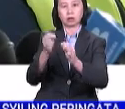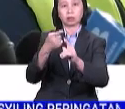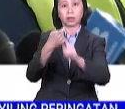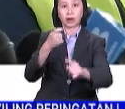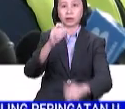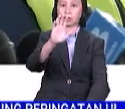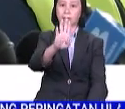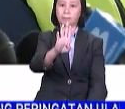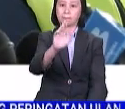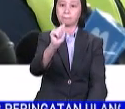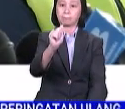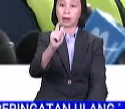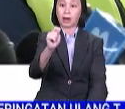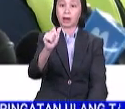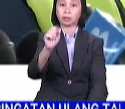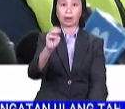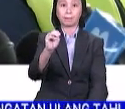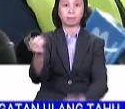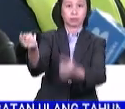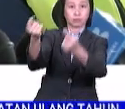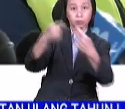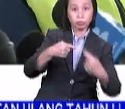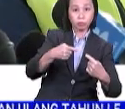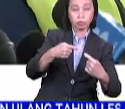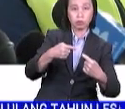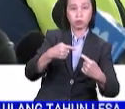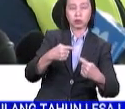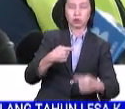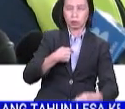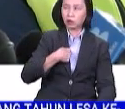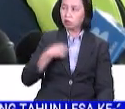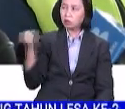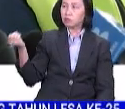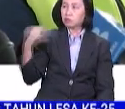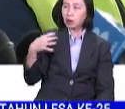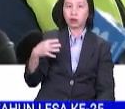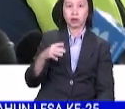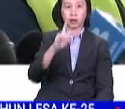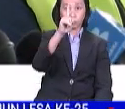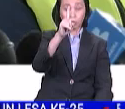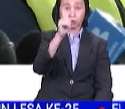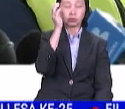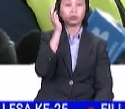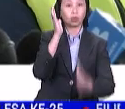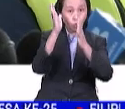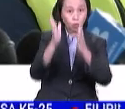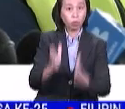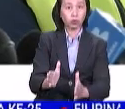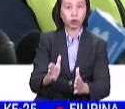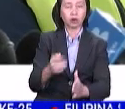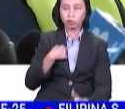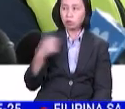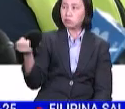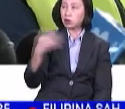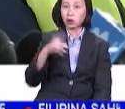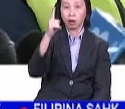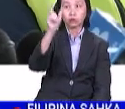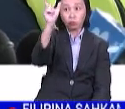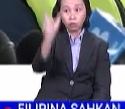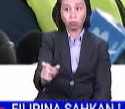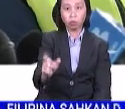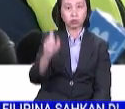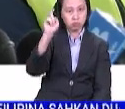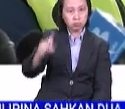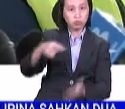Batam ke sini, makanya saya difahamkan untuk satu kepala yang saya dimaklumkan